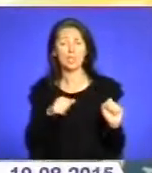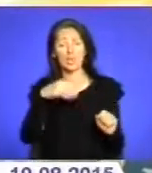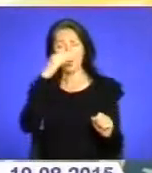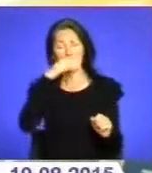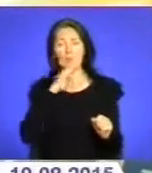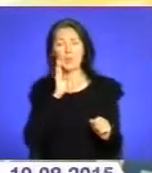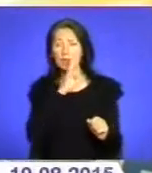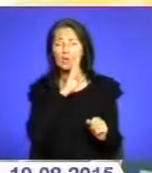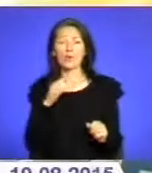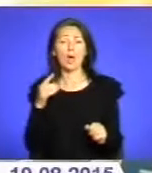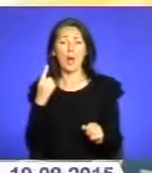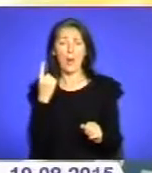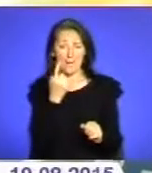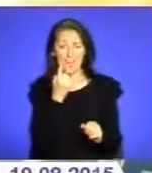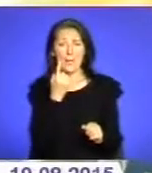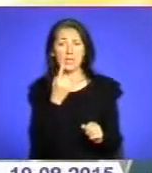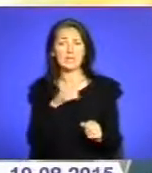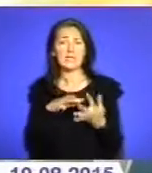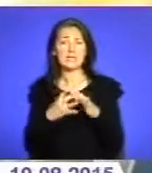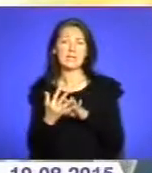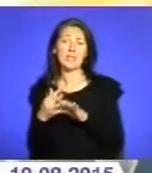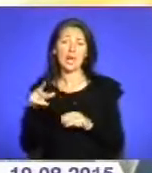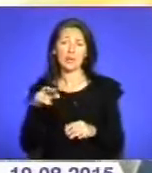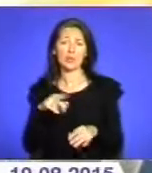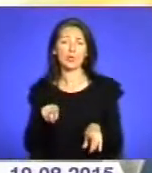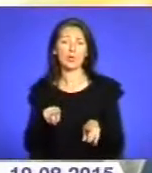пішов. Так, і